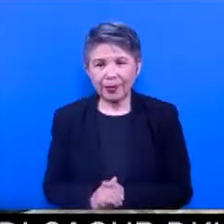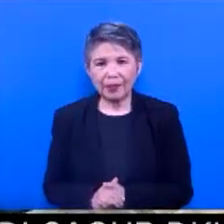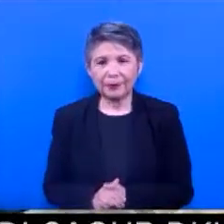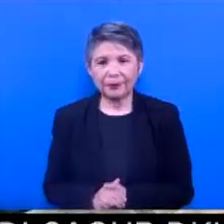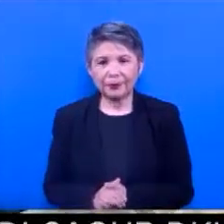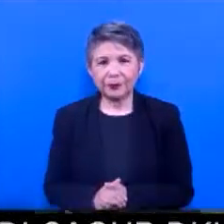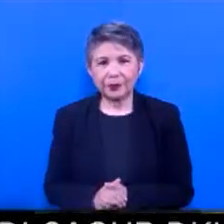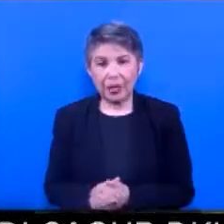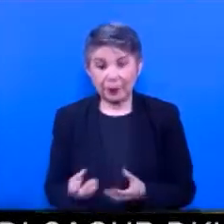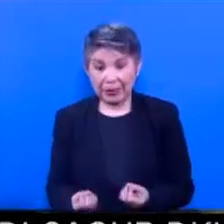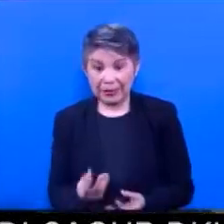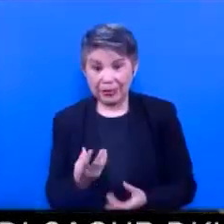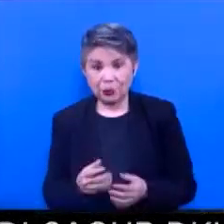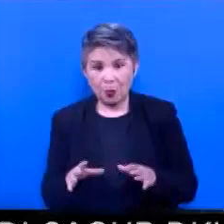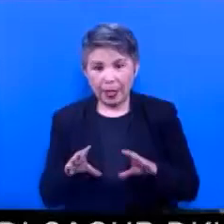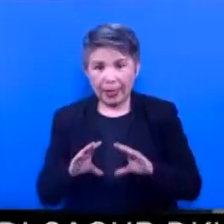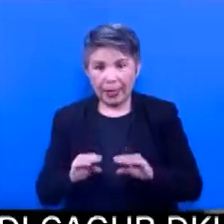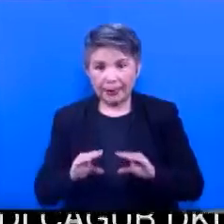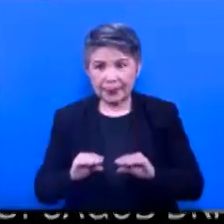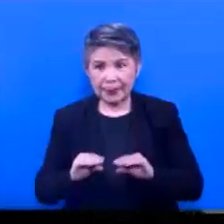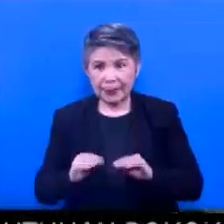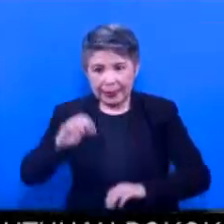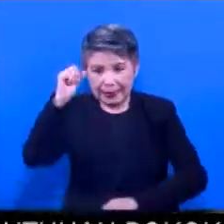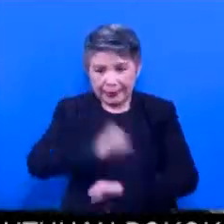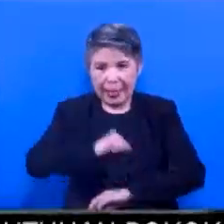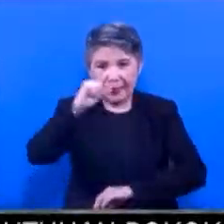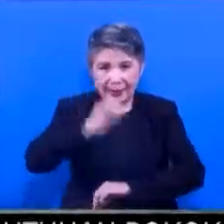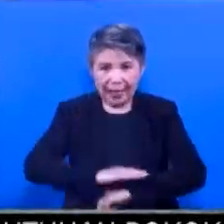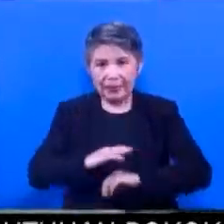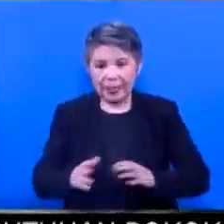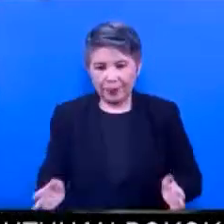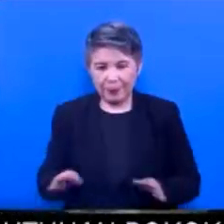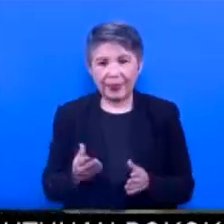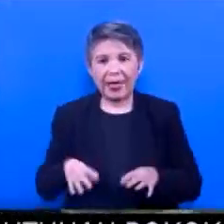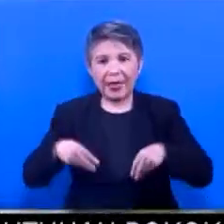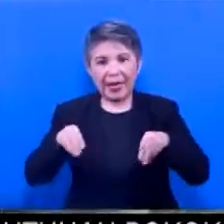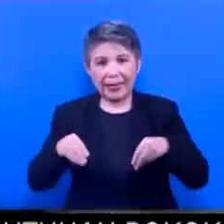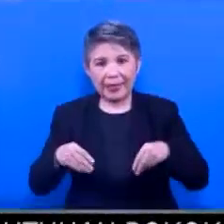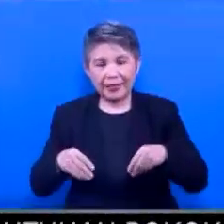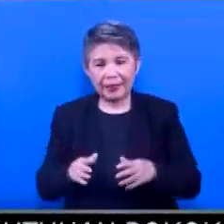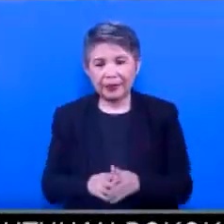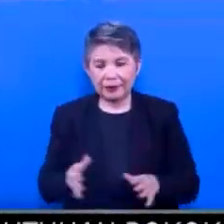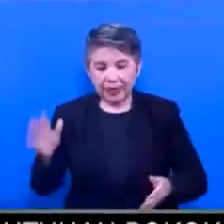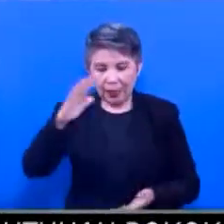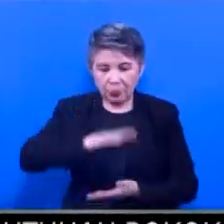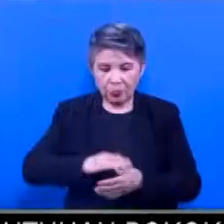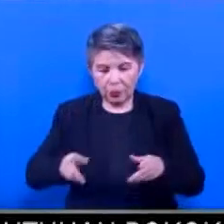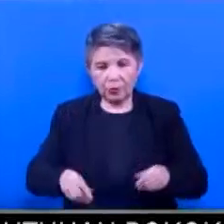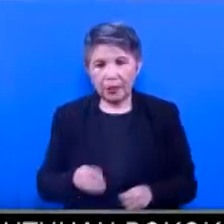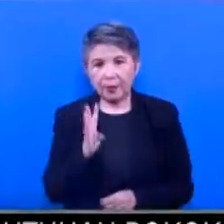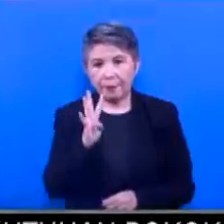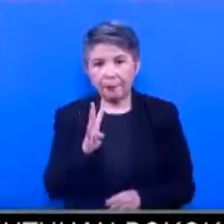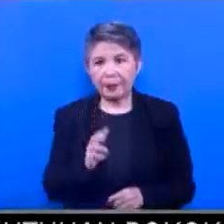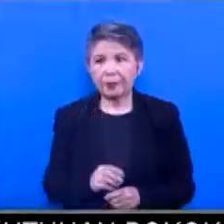Selanjutnya, kembang tahu yang sudah mulai padat dicetak dalam wadah kayu yang dilapisi kain. Dalam satu cetakan akan menjadi 48 potong tahu.